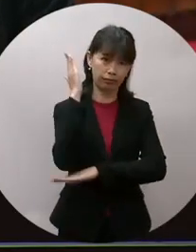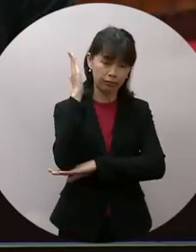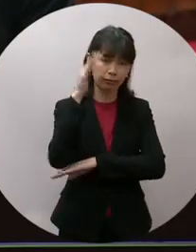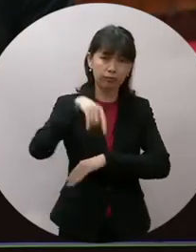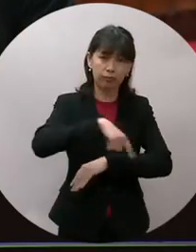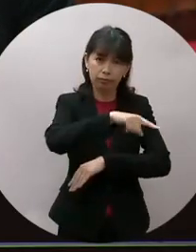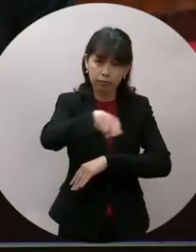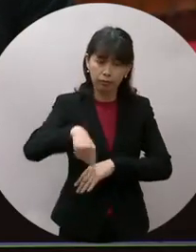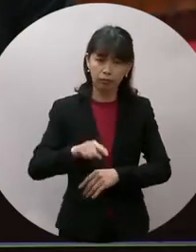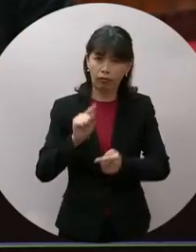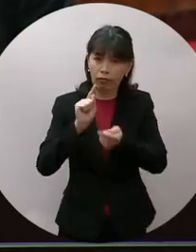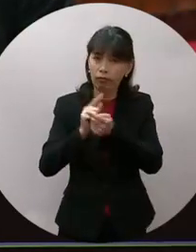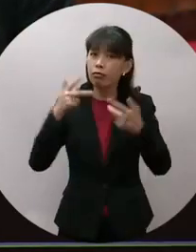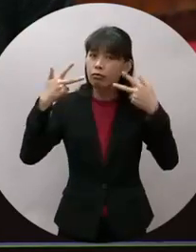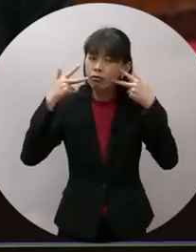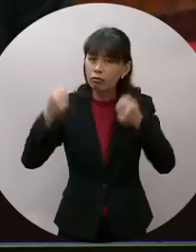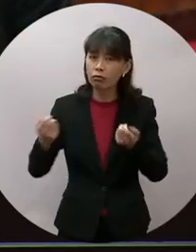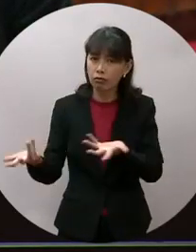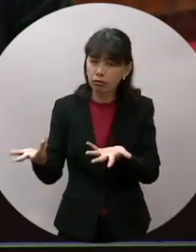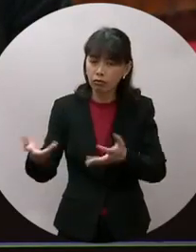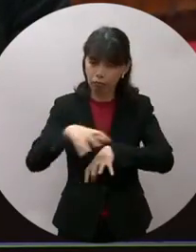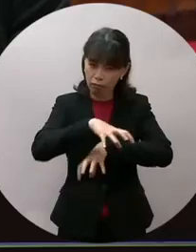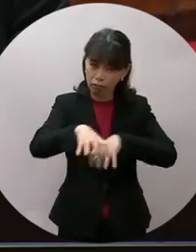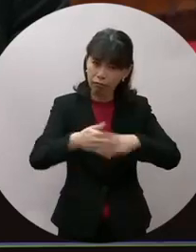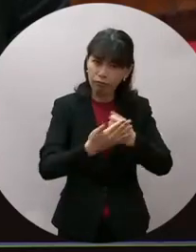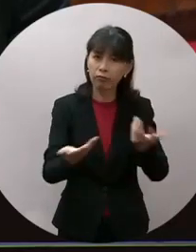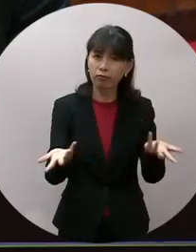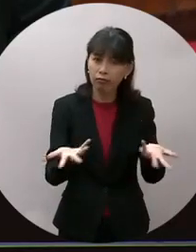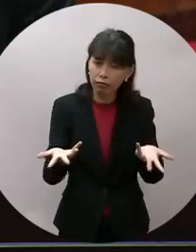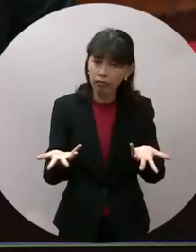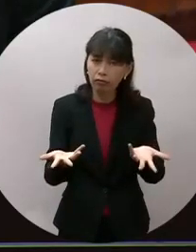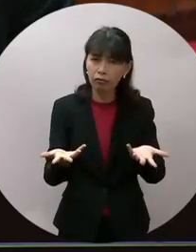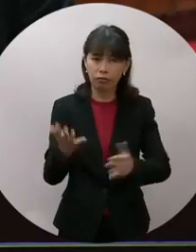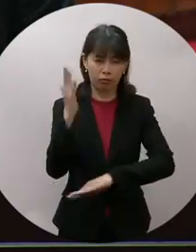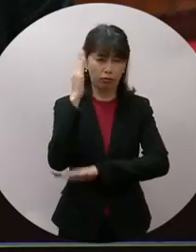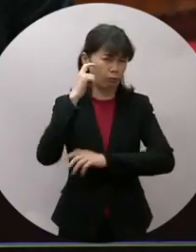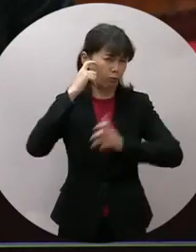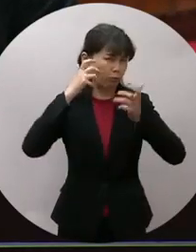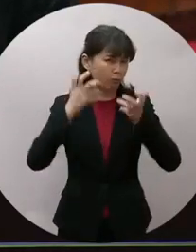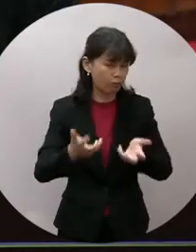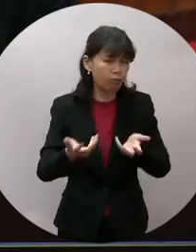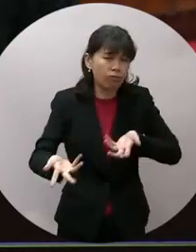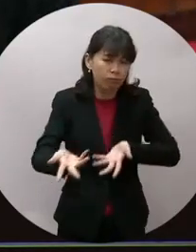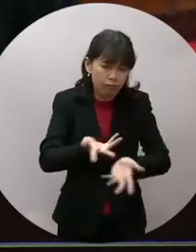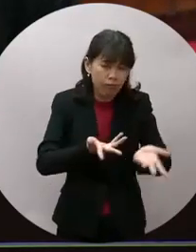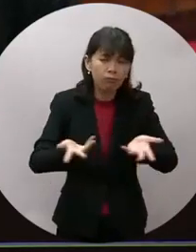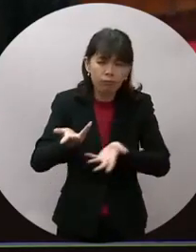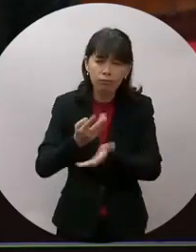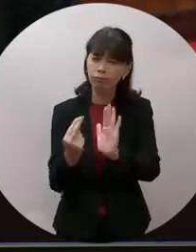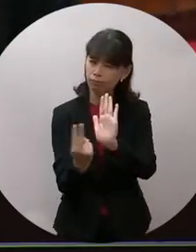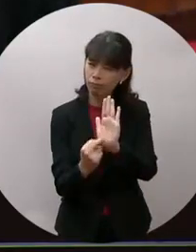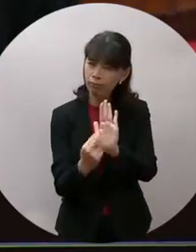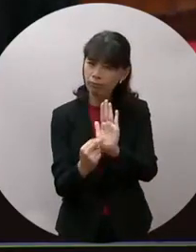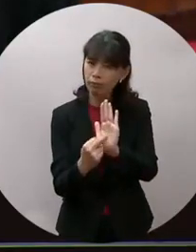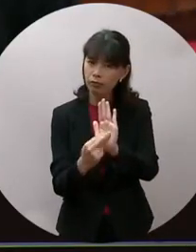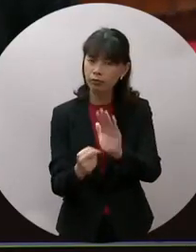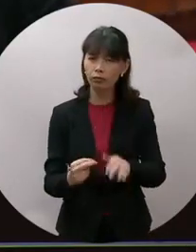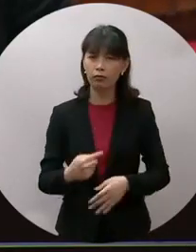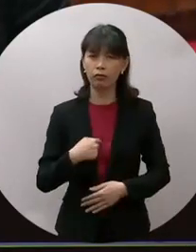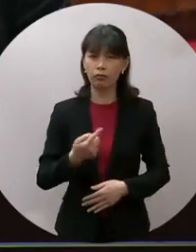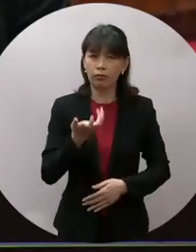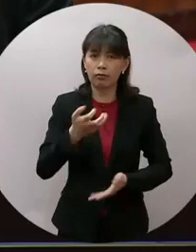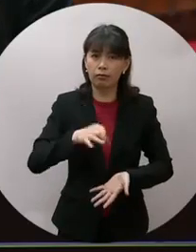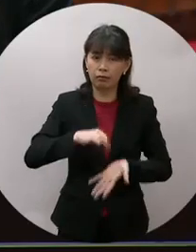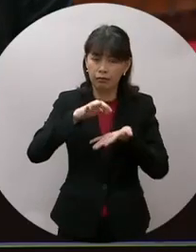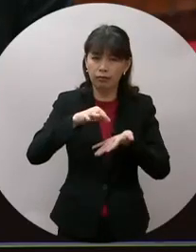面对更多的原住民议题、环境议题的时候，能够更去重视这样的部分。所以我刚刚谈到的像这些基地